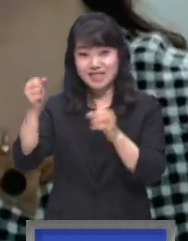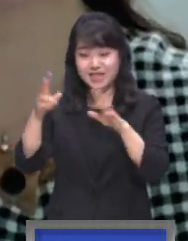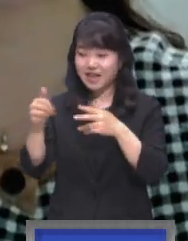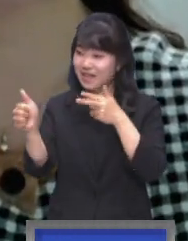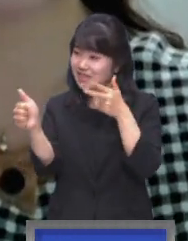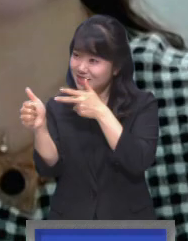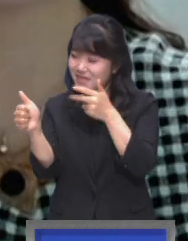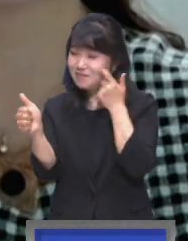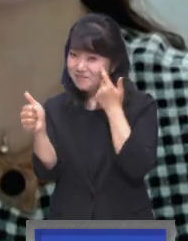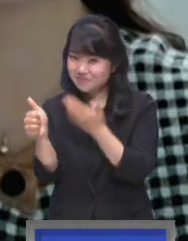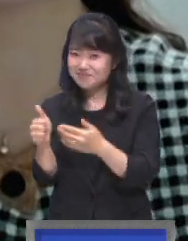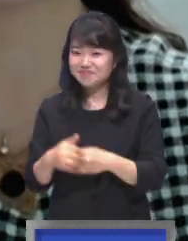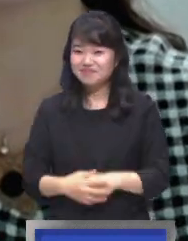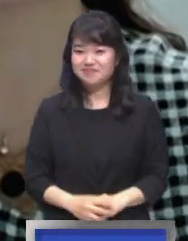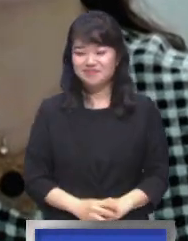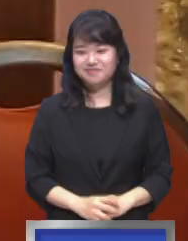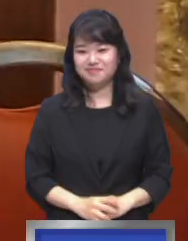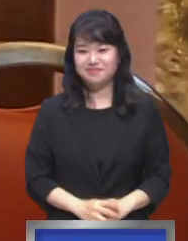잠시 들어보겠습니다.